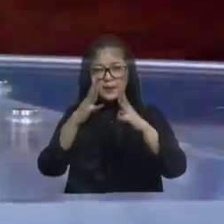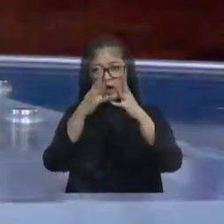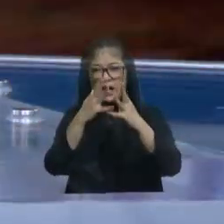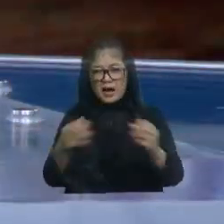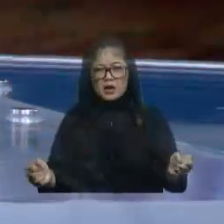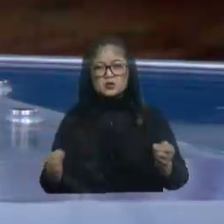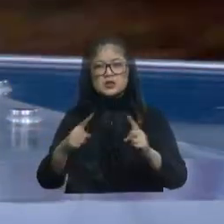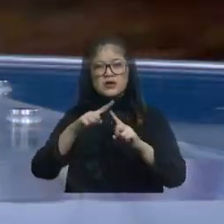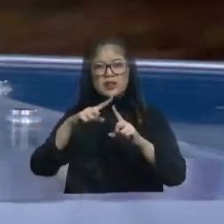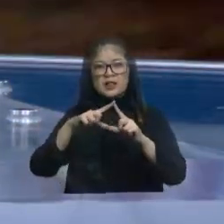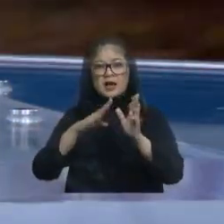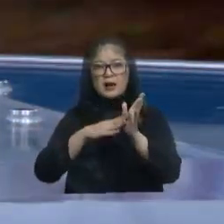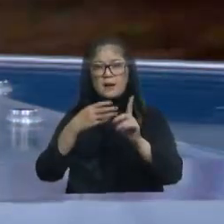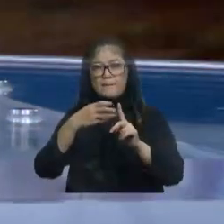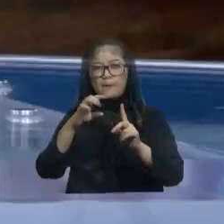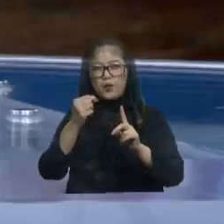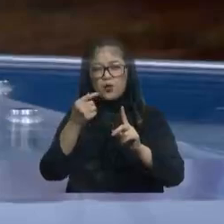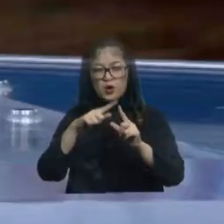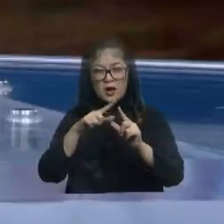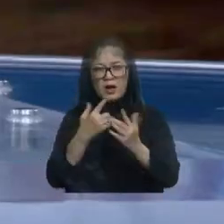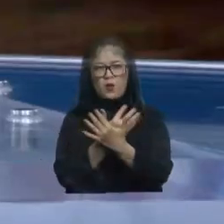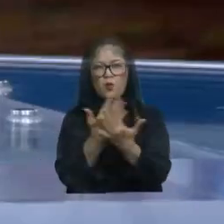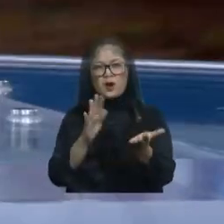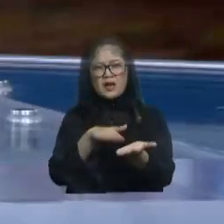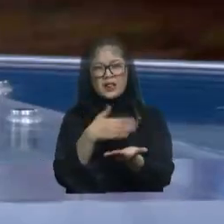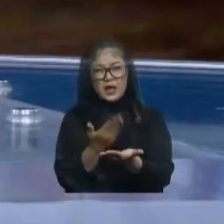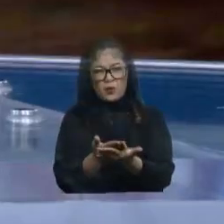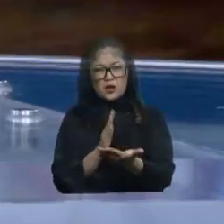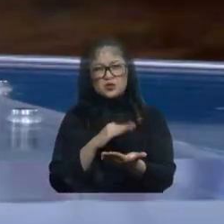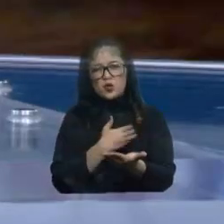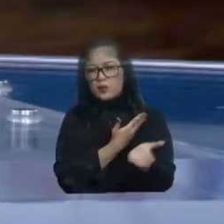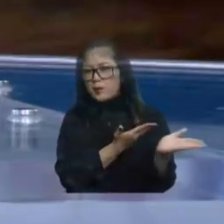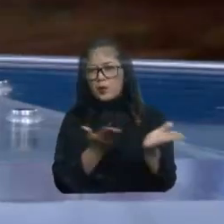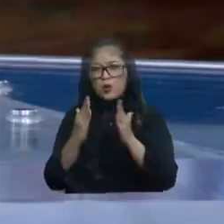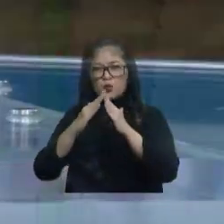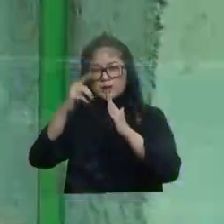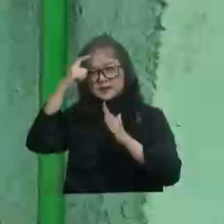warga tewas. Korban sempat dilarikan ke puskesmas.